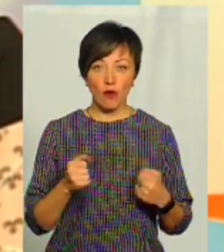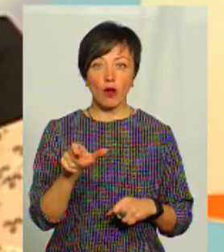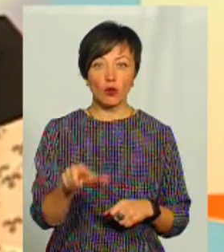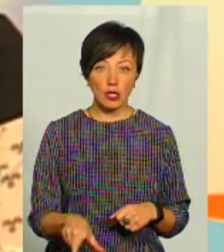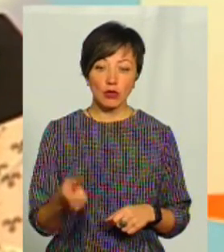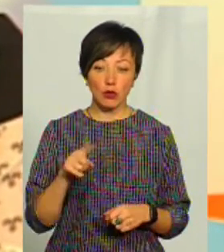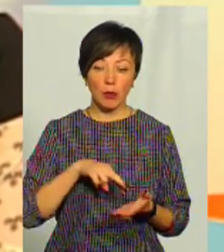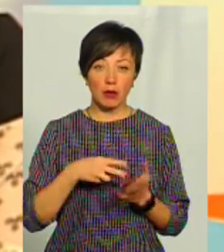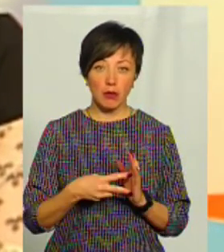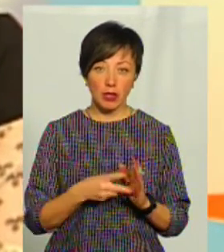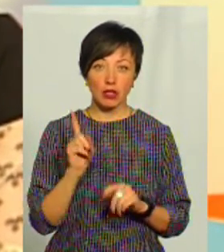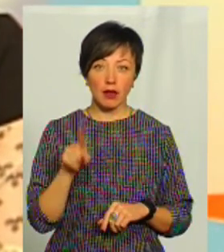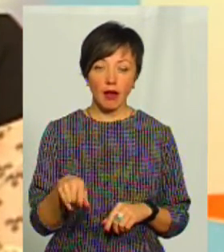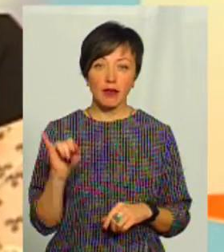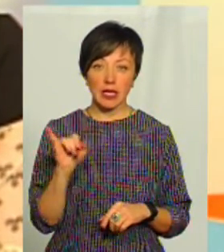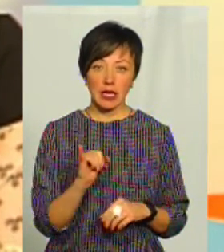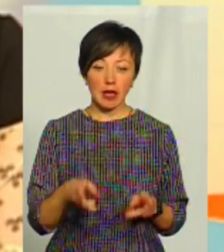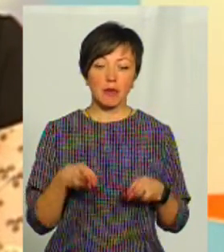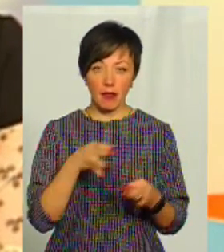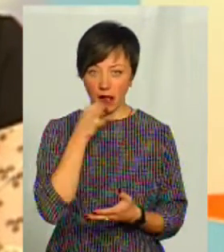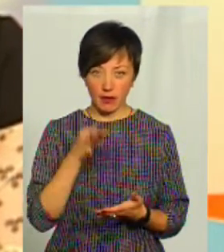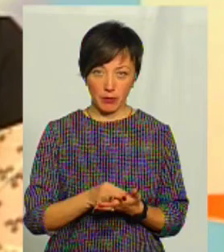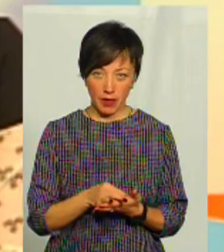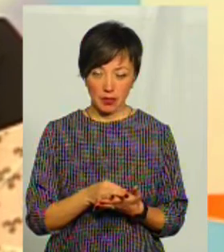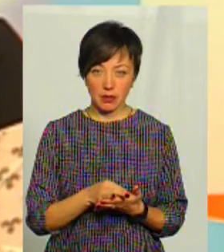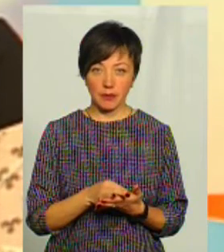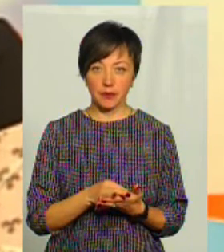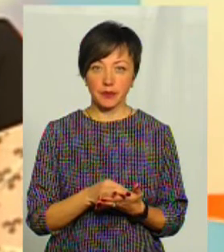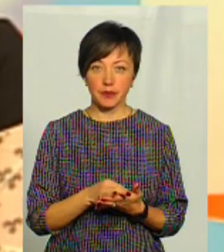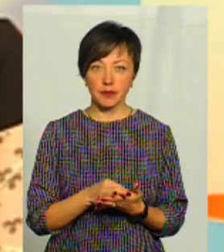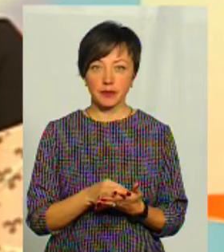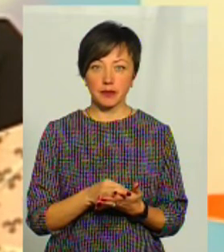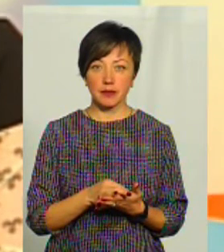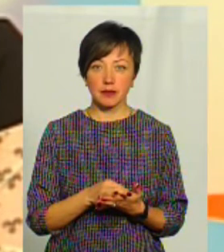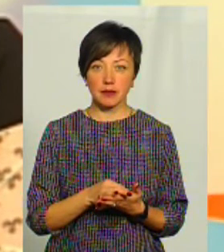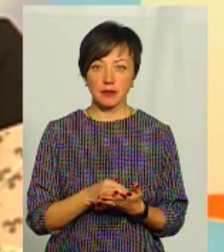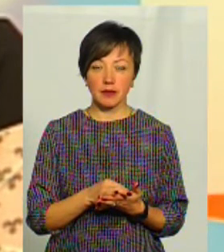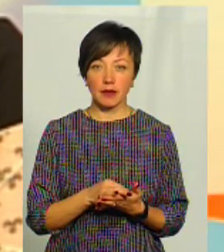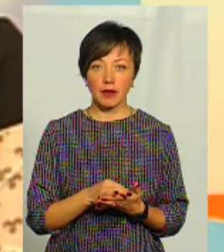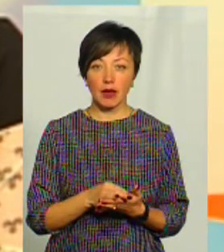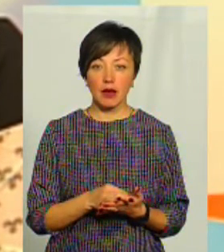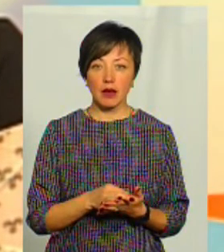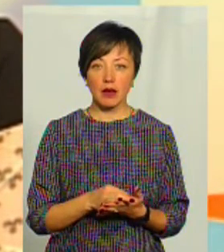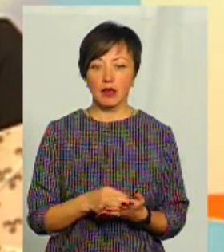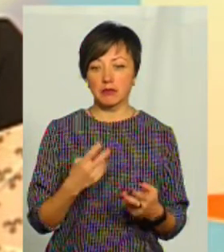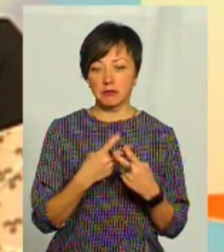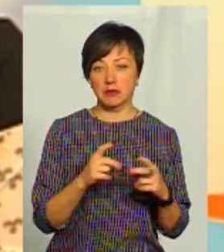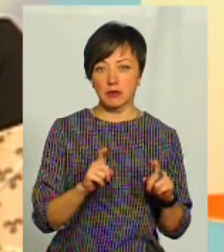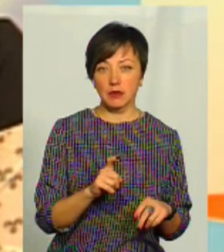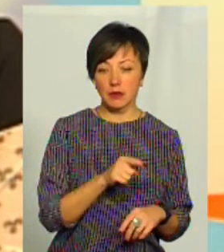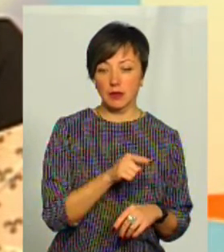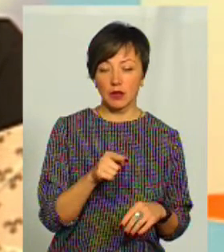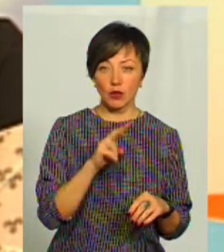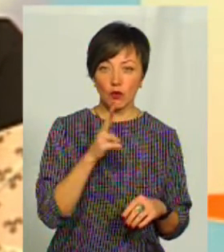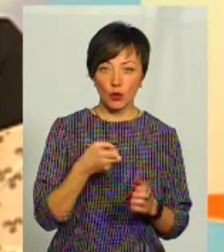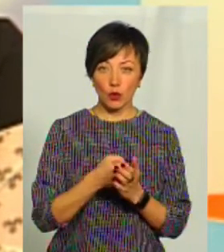здоров'ю людини, то передбачена навіть і кримінальна відповідальність шляхом позбавлення волі на